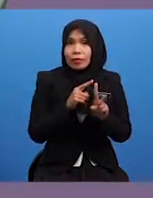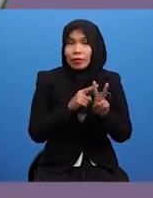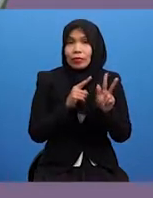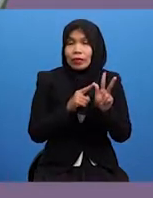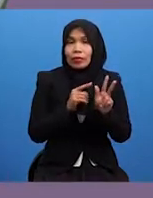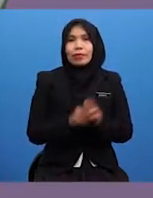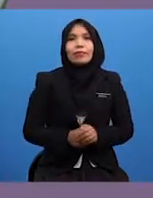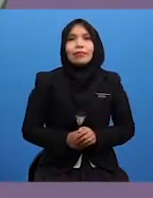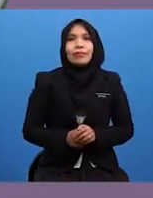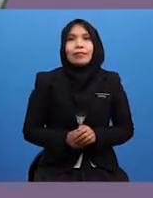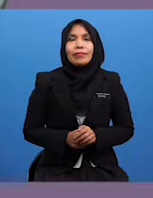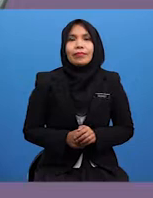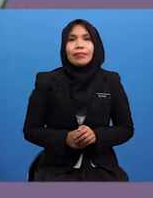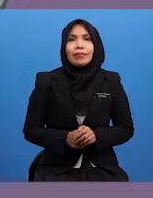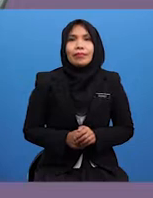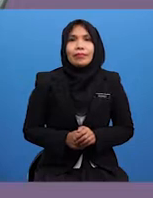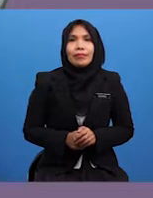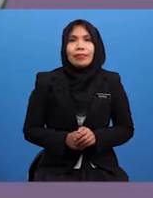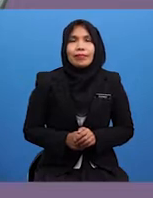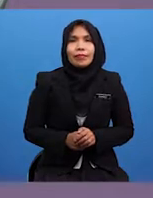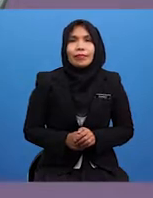dan sel kering.